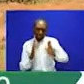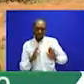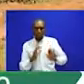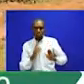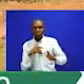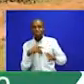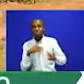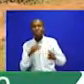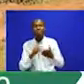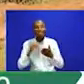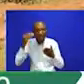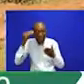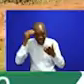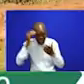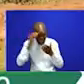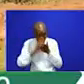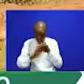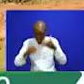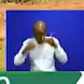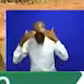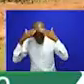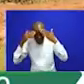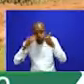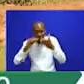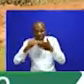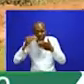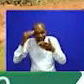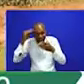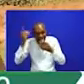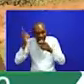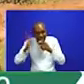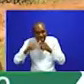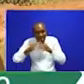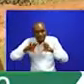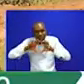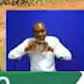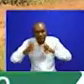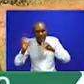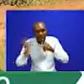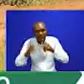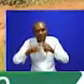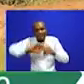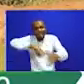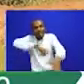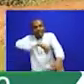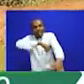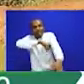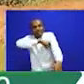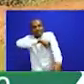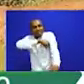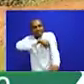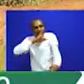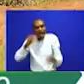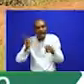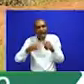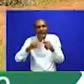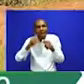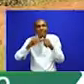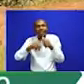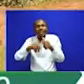landed patriko tokonya asengencho tusugumane tubu atirane anda bagambi niko bakoba bako baba konyora